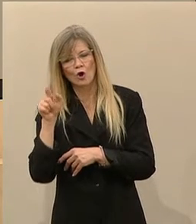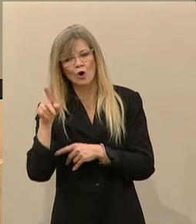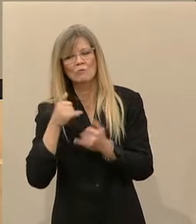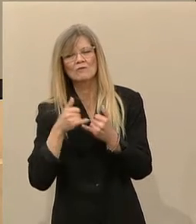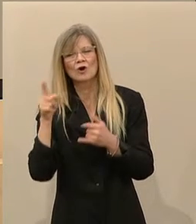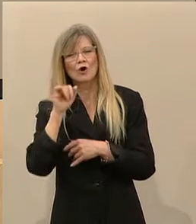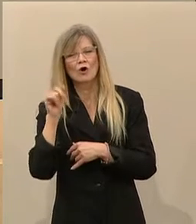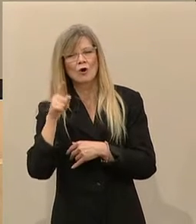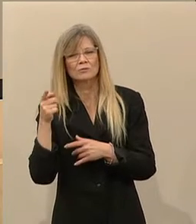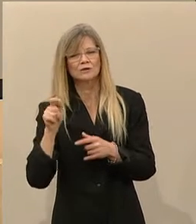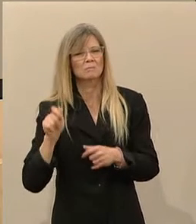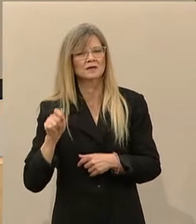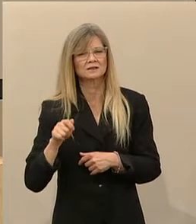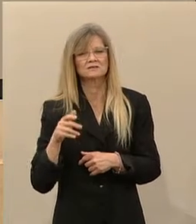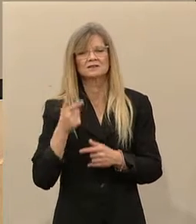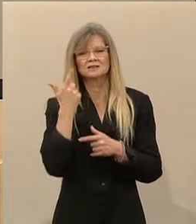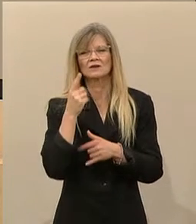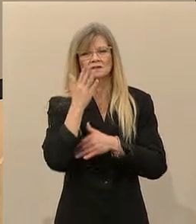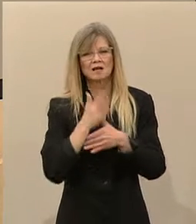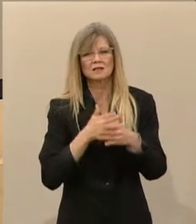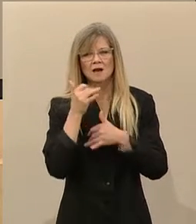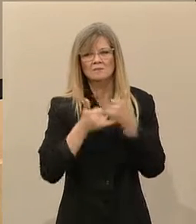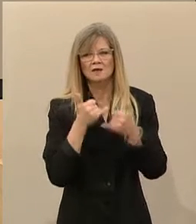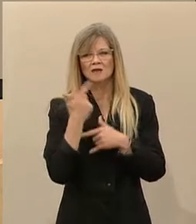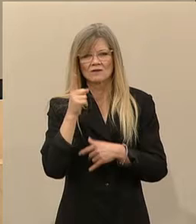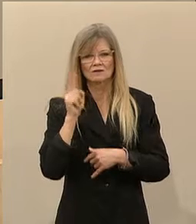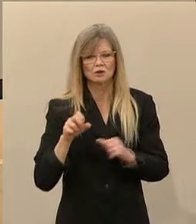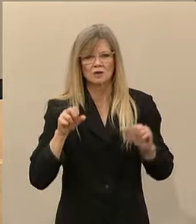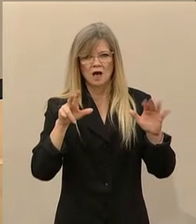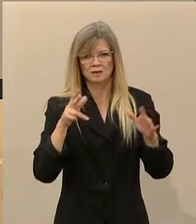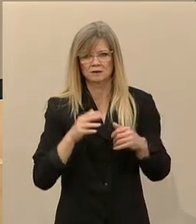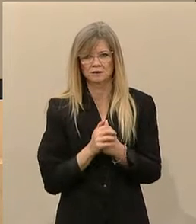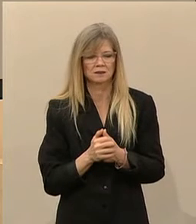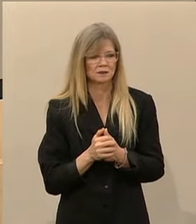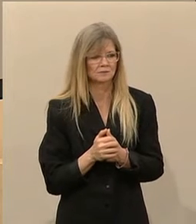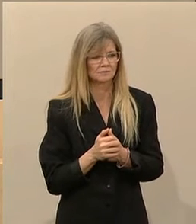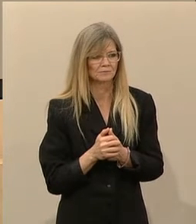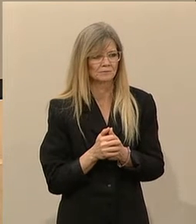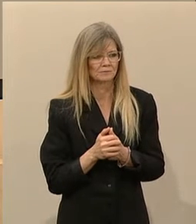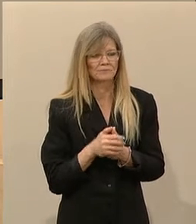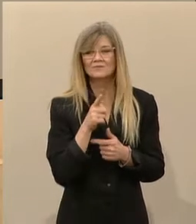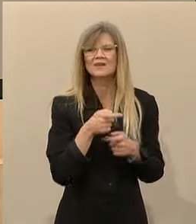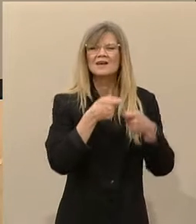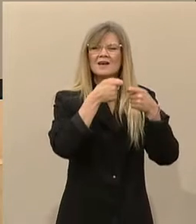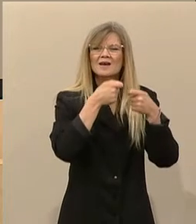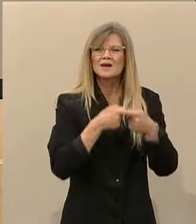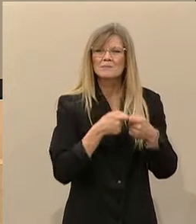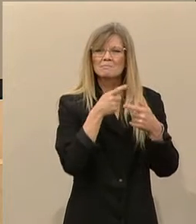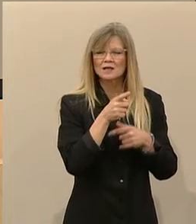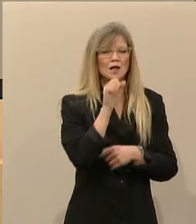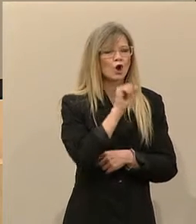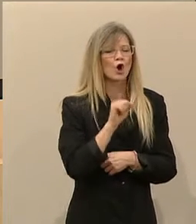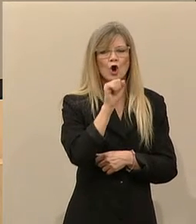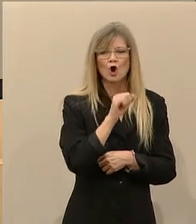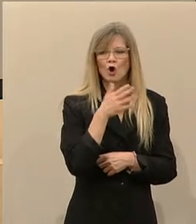EU-Präsidentschaft im zweiten Halbjahr 2018. Folgende Mitglieder des Europäischen Parlaments wurden für die Teilnahme an